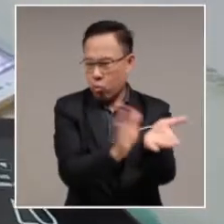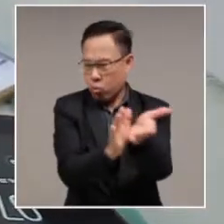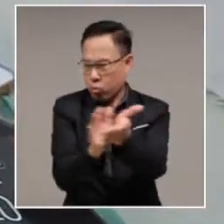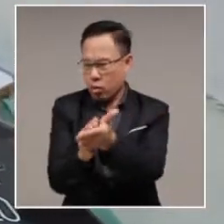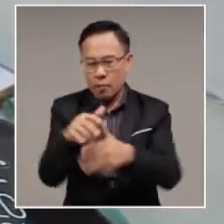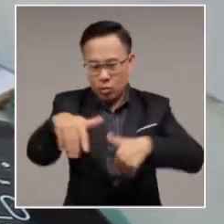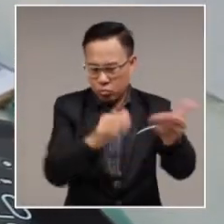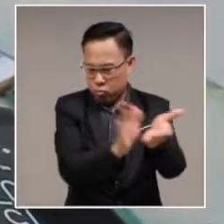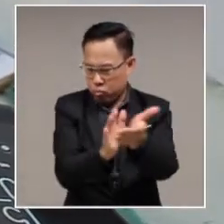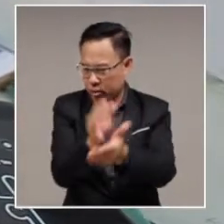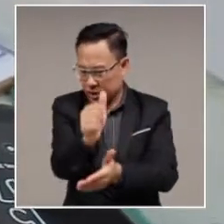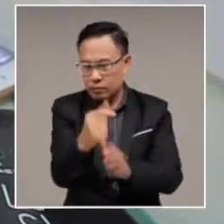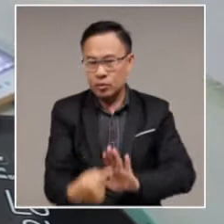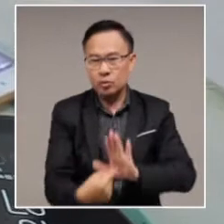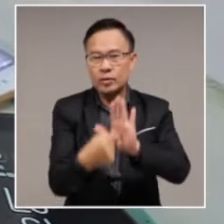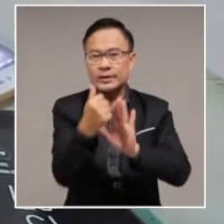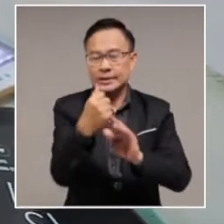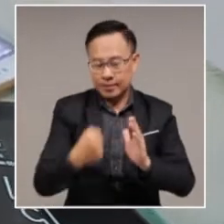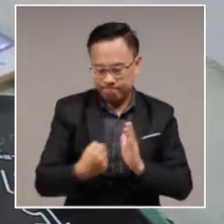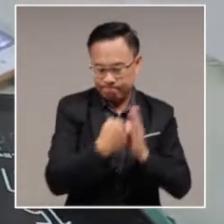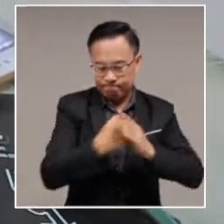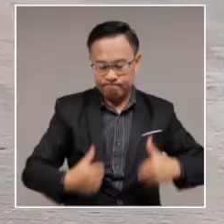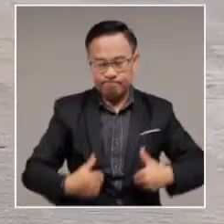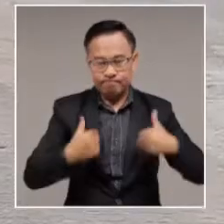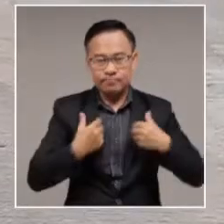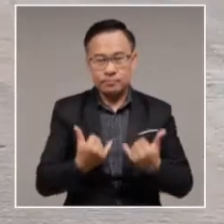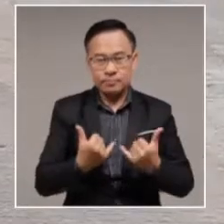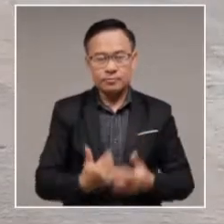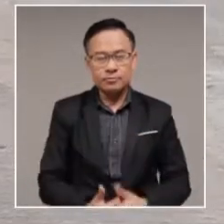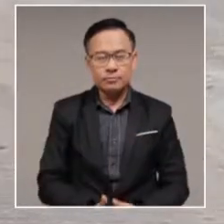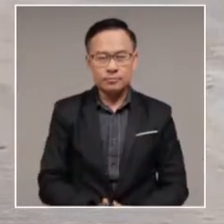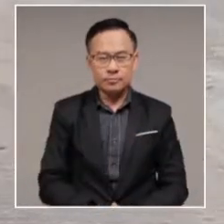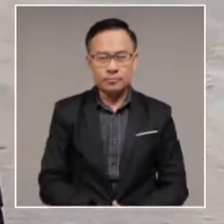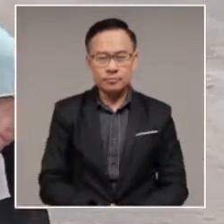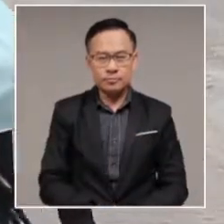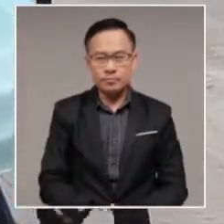มและเป็นอีกหนึ่งตัวอย่างที่ดีในการสู้ชีวิต